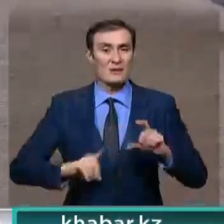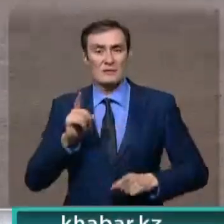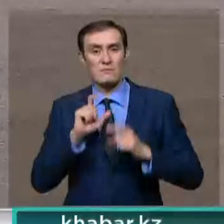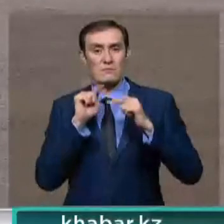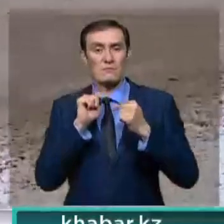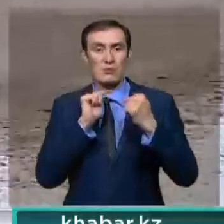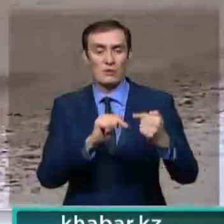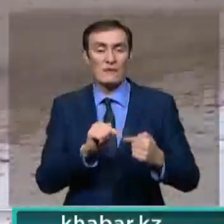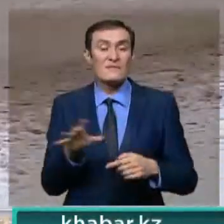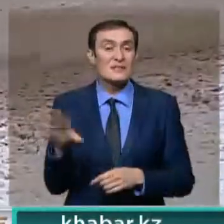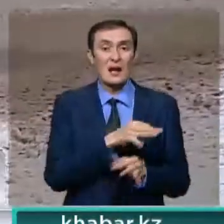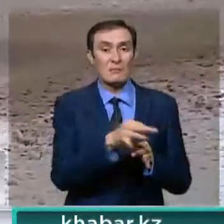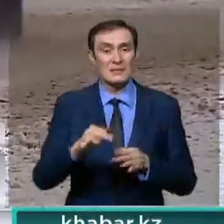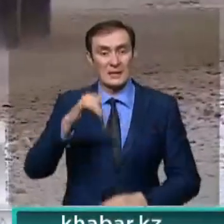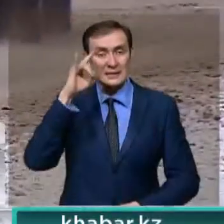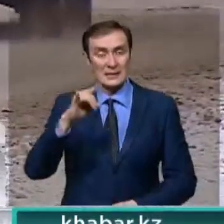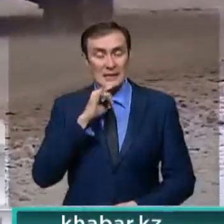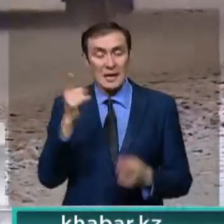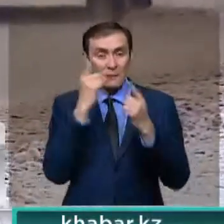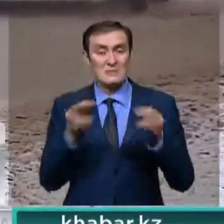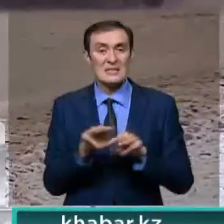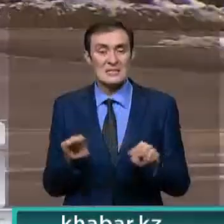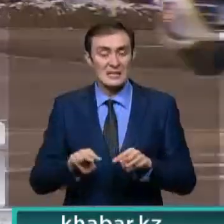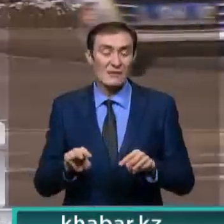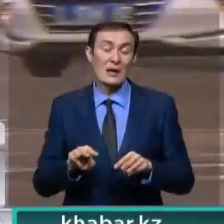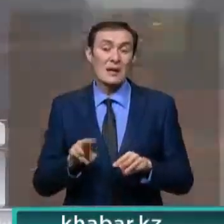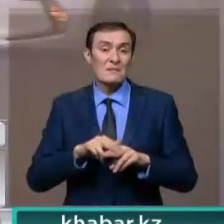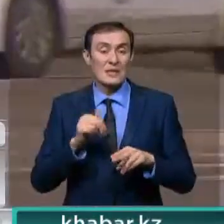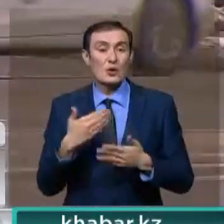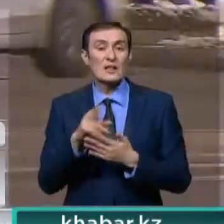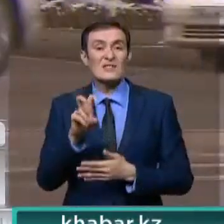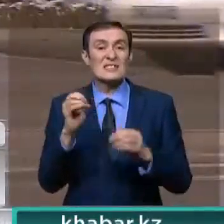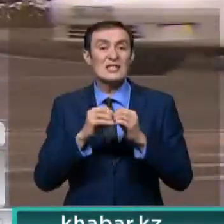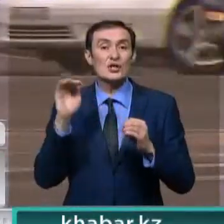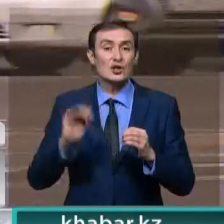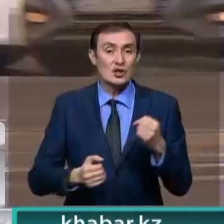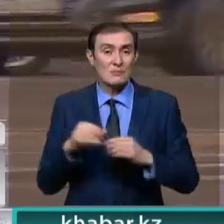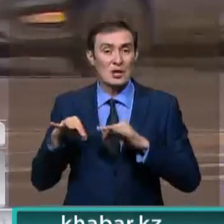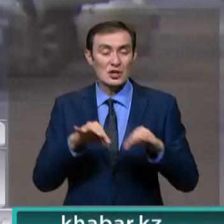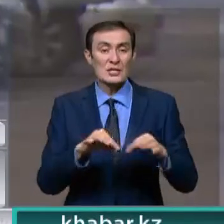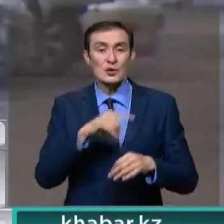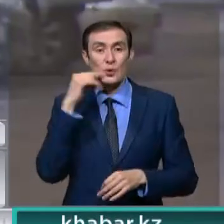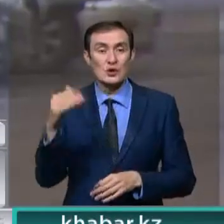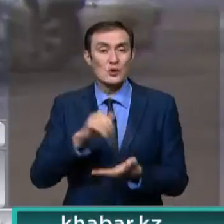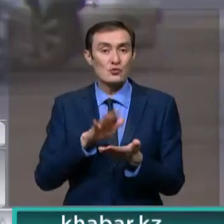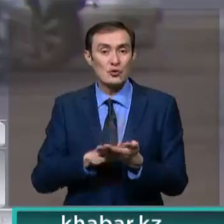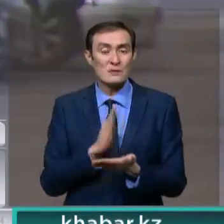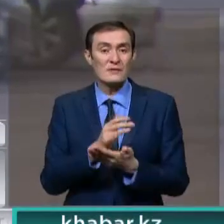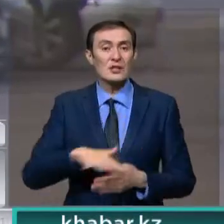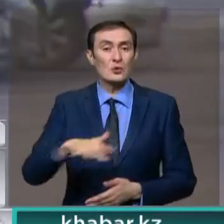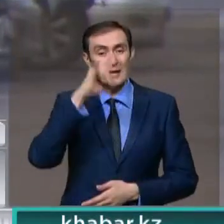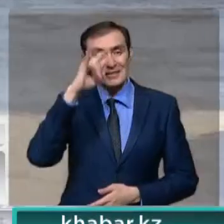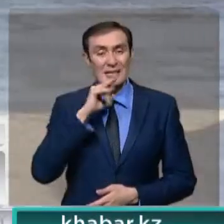протесты практически во всех регионах страны. По данным министра Тургумбаева, около 210 тысяч машин с российским учетом находятся на